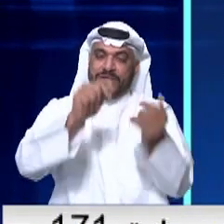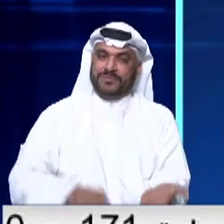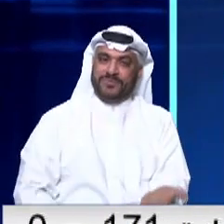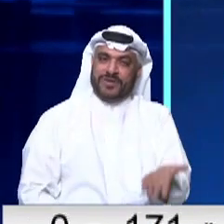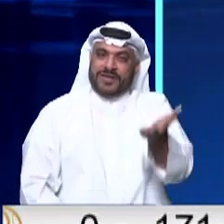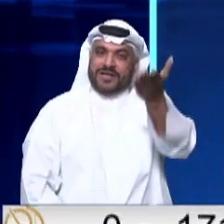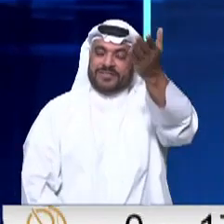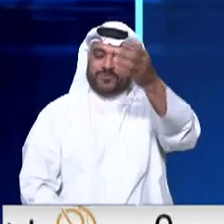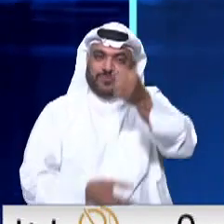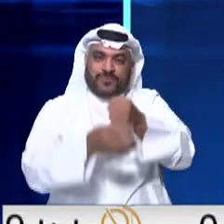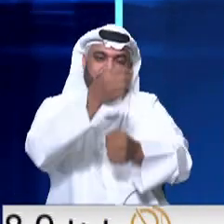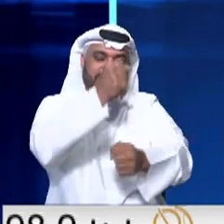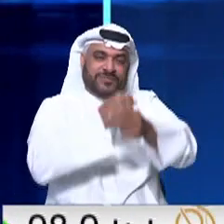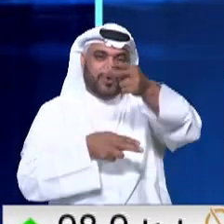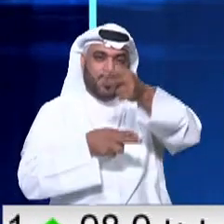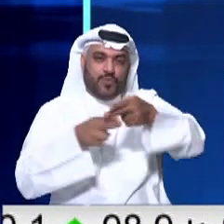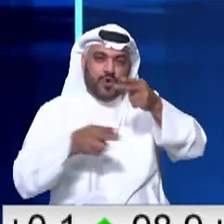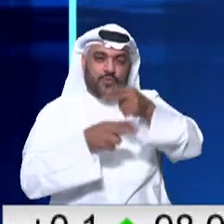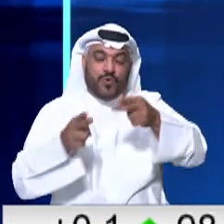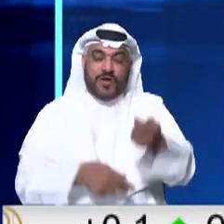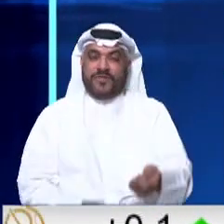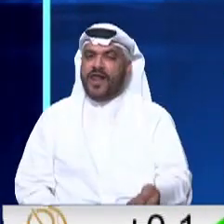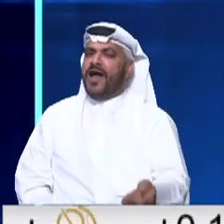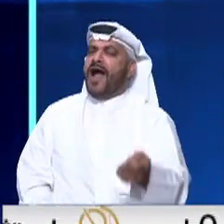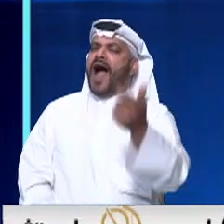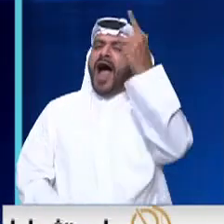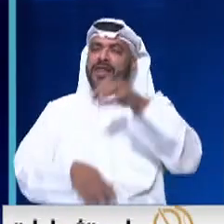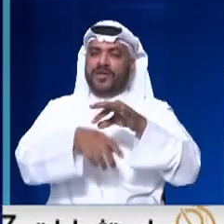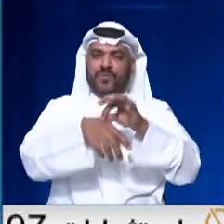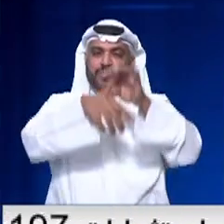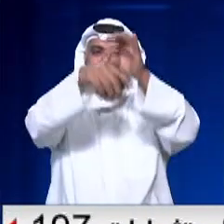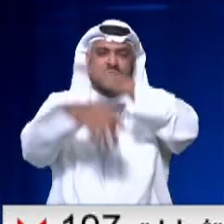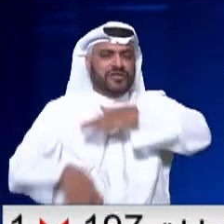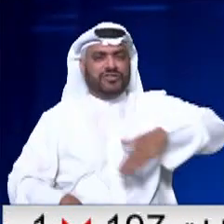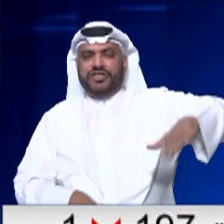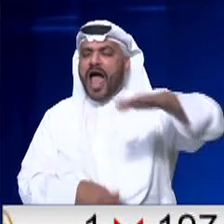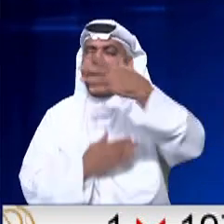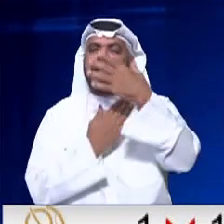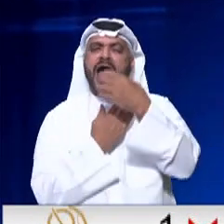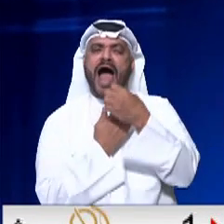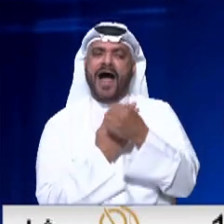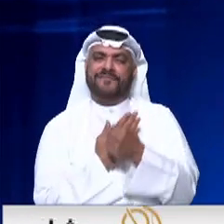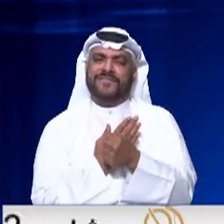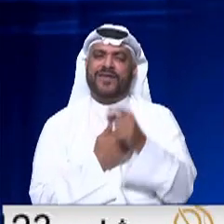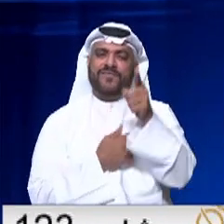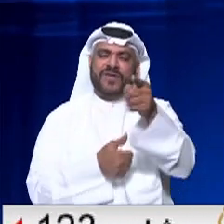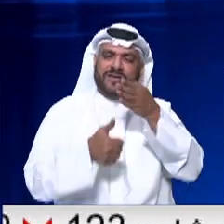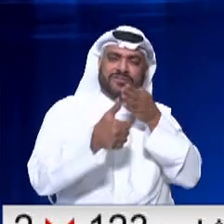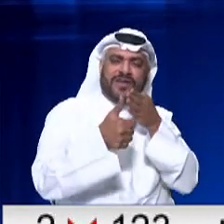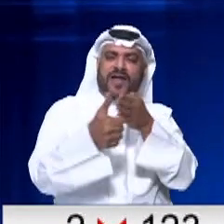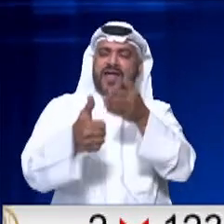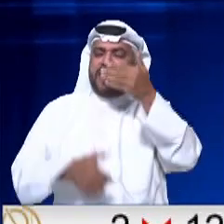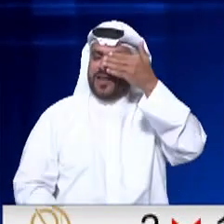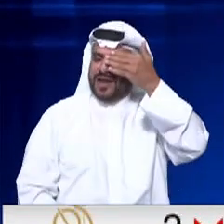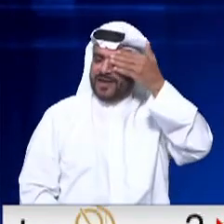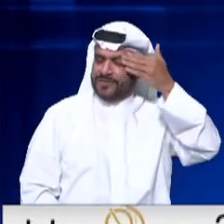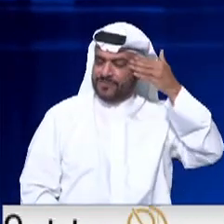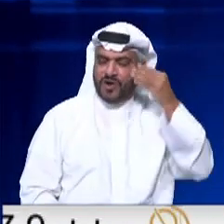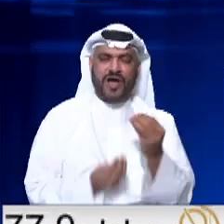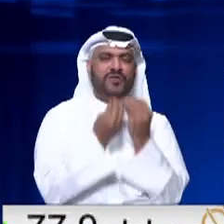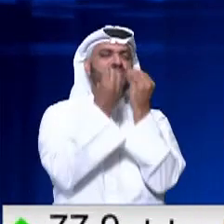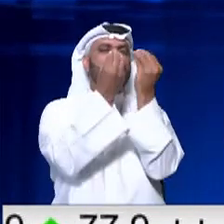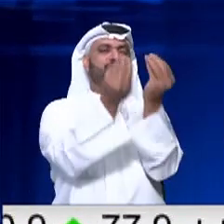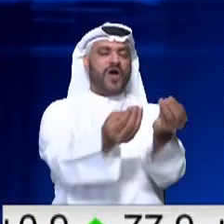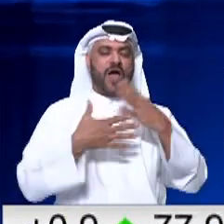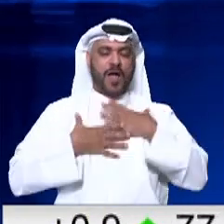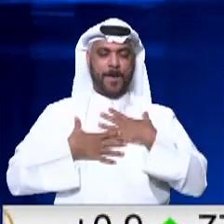والتطور والازدهار لكويتنا الغالية وأهلها الأوفياء في ظل قيادتكم الحكيمة، وأن يديم عليكم مفخور